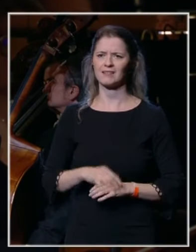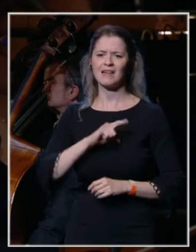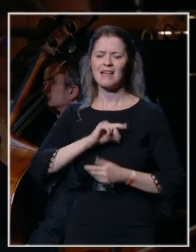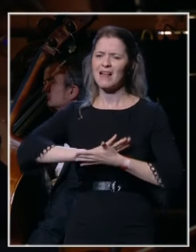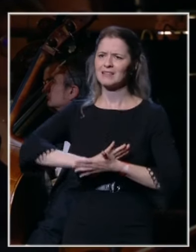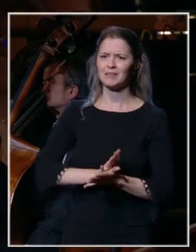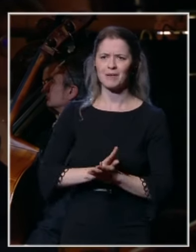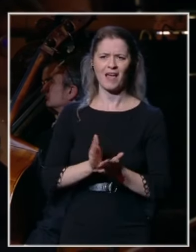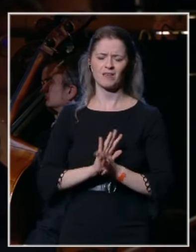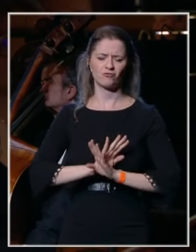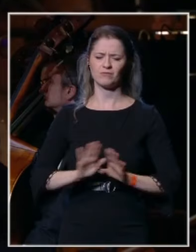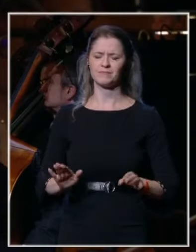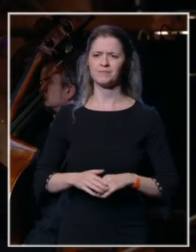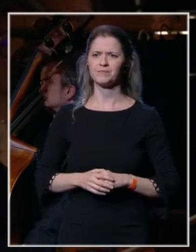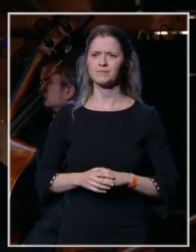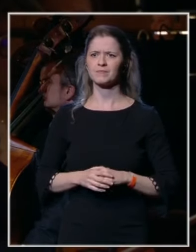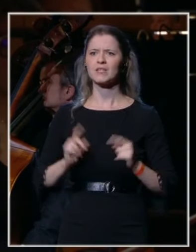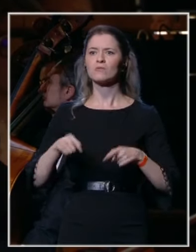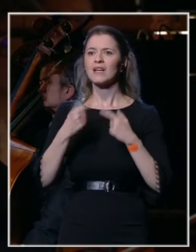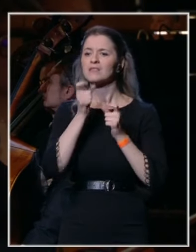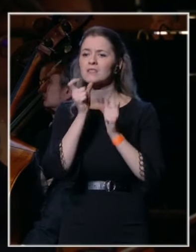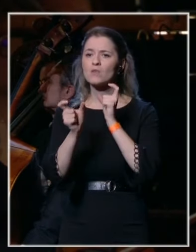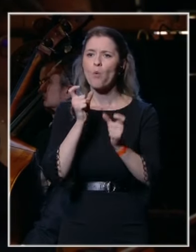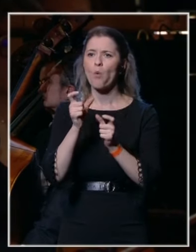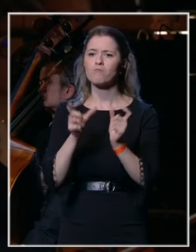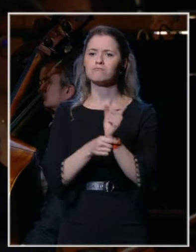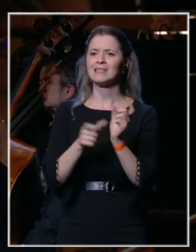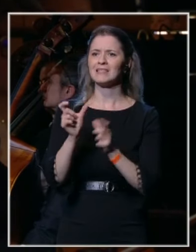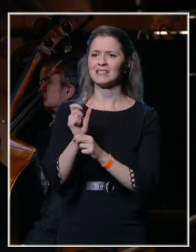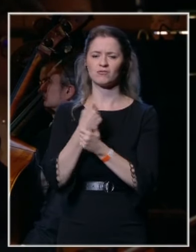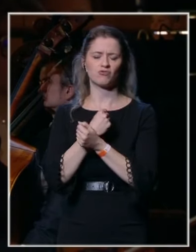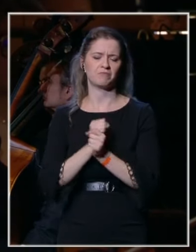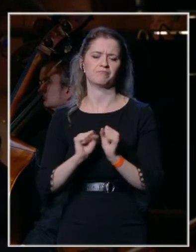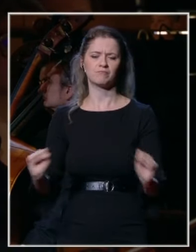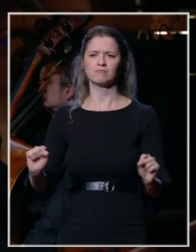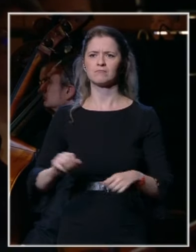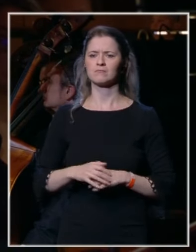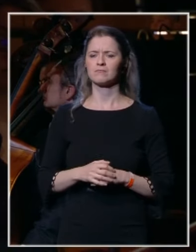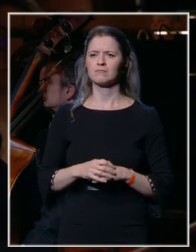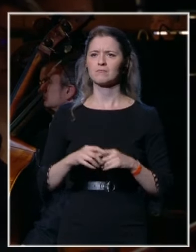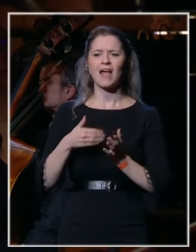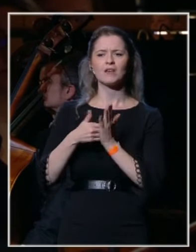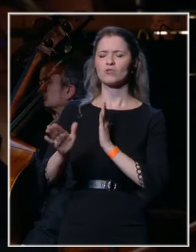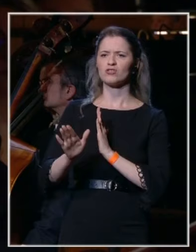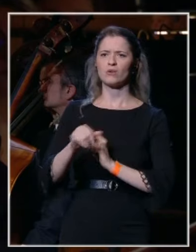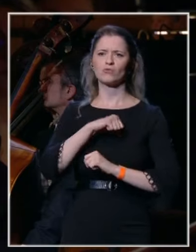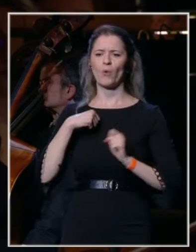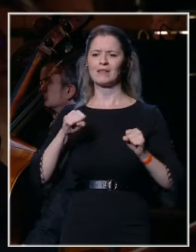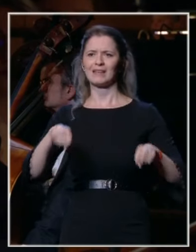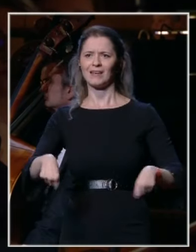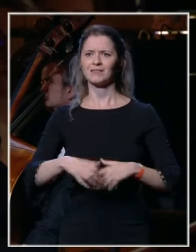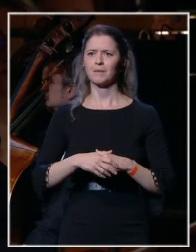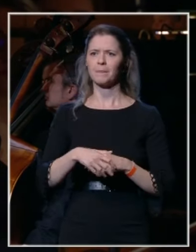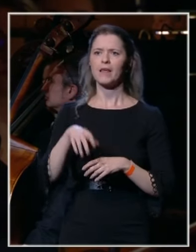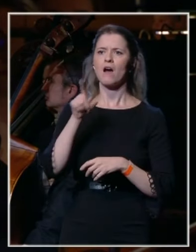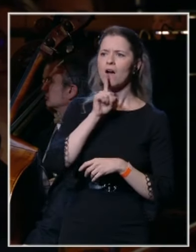tiprást. Aztán a szavak bilincsei törtek össze, elutasítva az önkényt, a